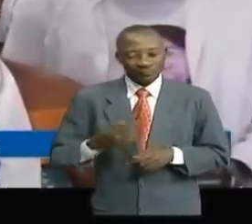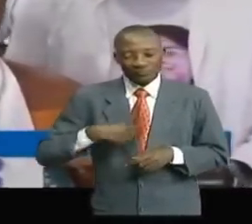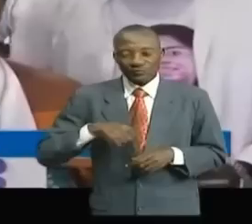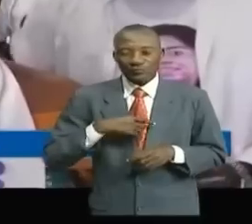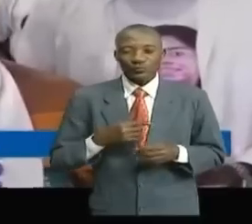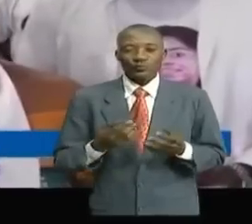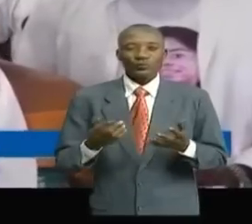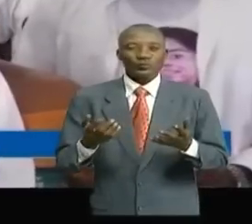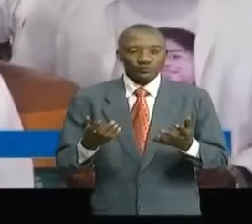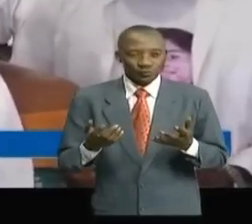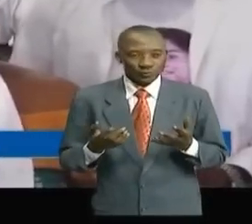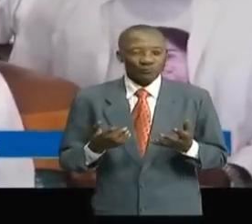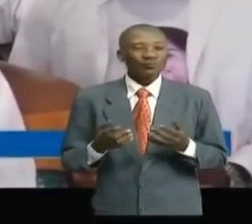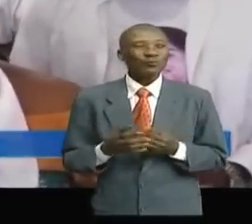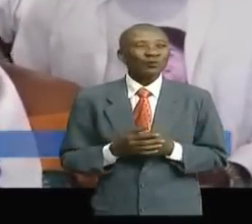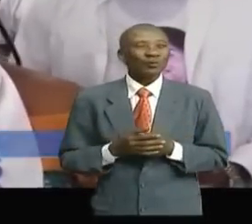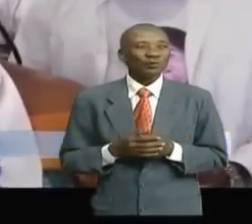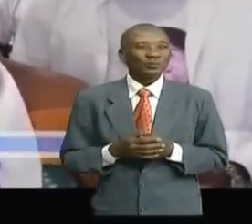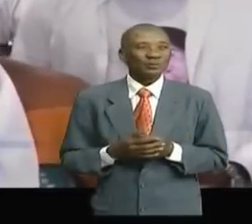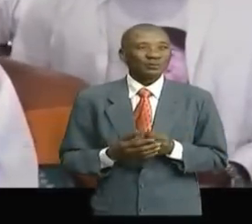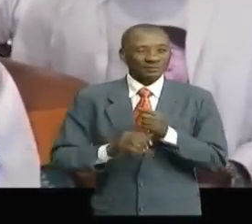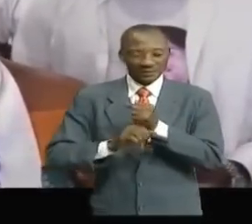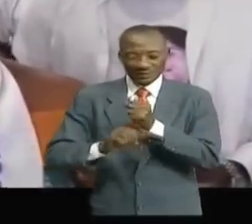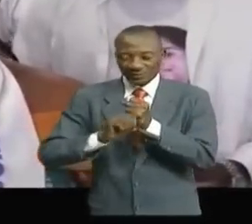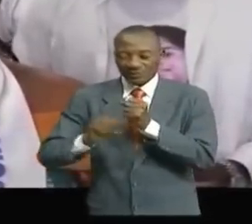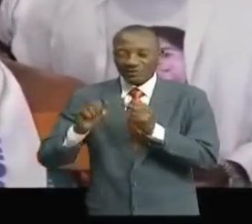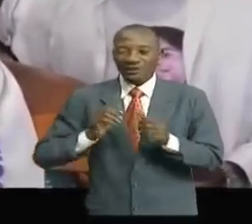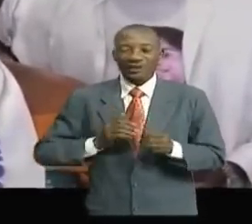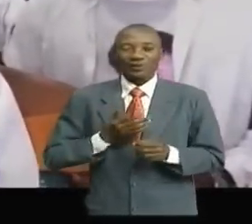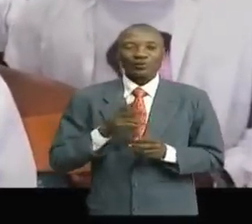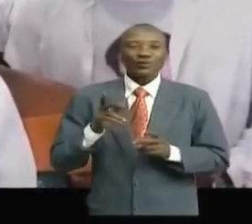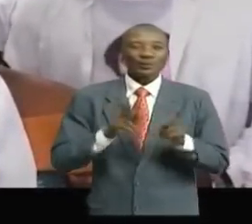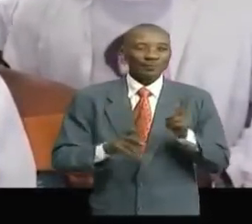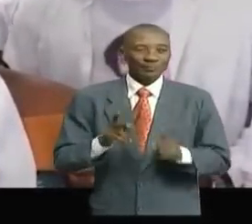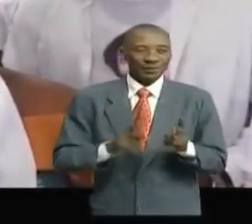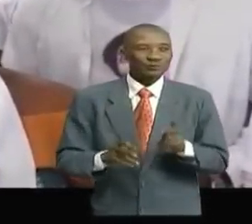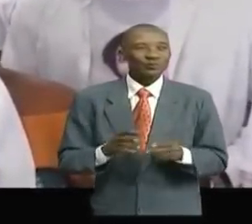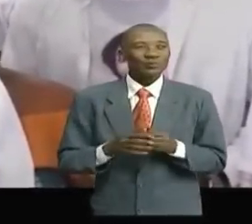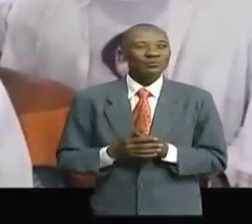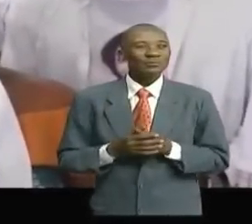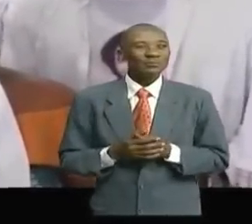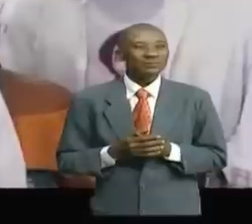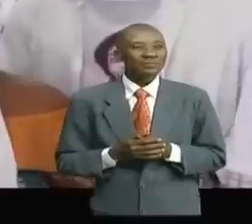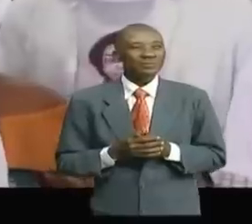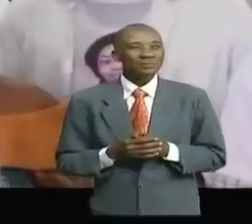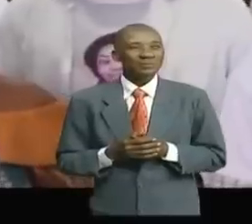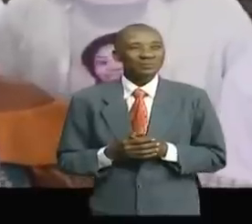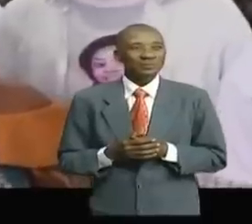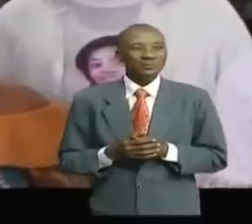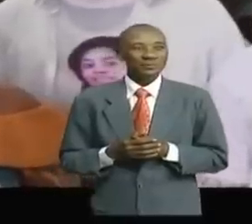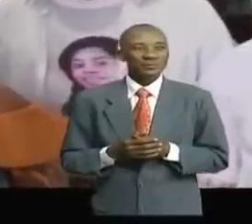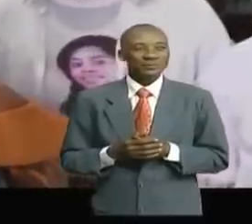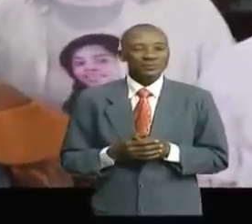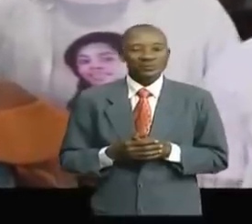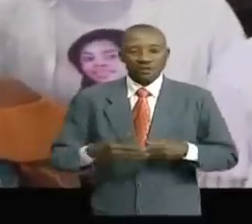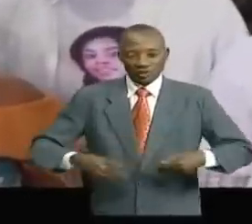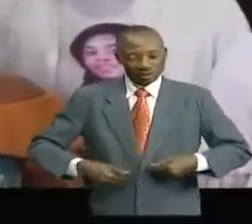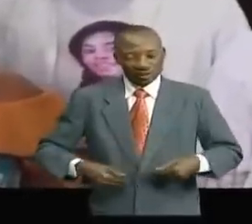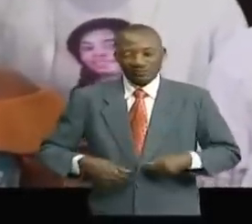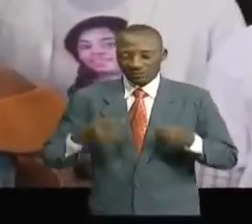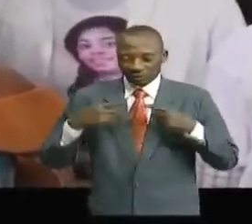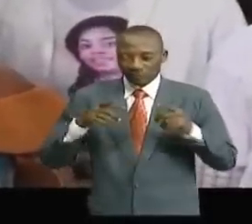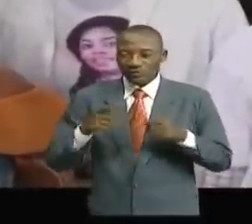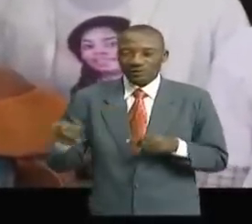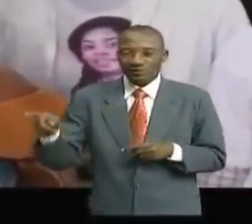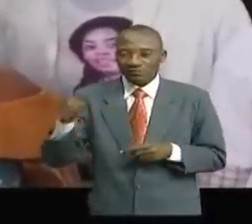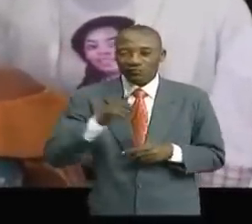qu'ils soient capables de se prendre eux-mêmes en charge et puis d'aider les autres. Nous sommes dit que pour que l'homme soit important, pour qu'il soit utile à la société,